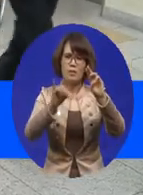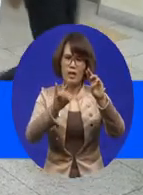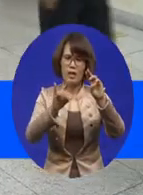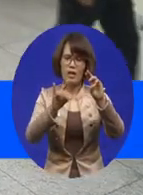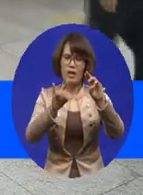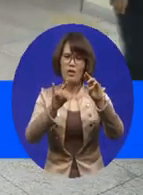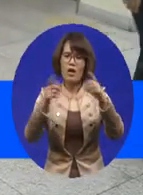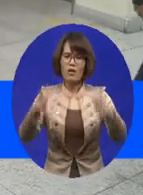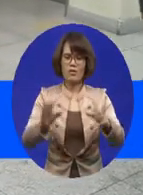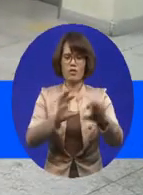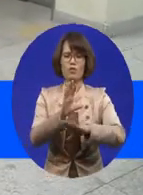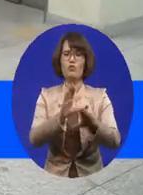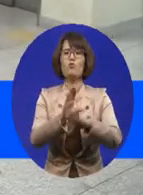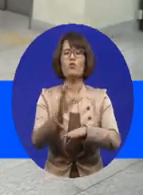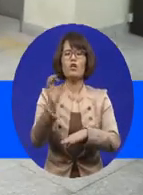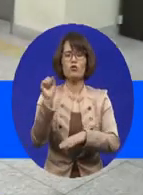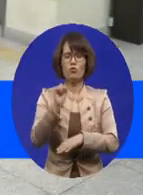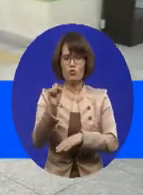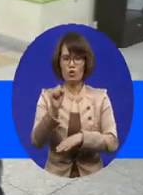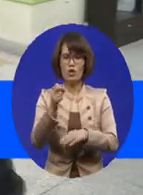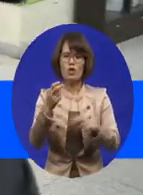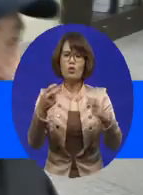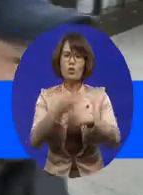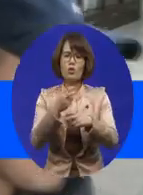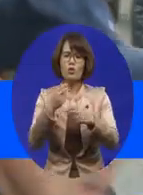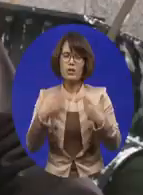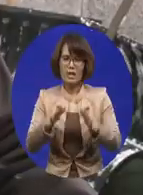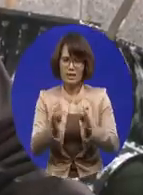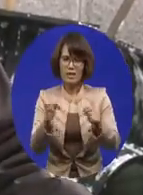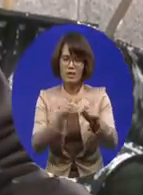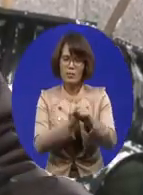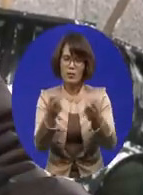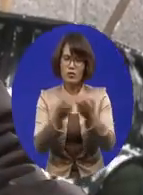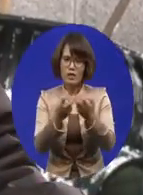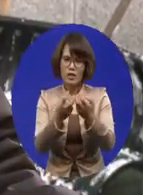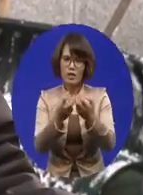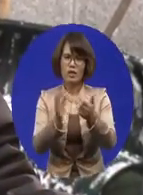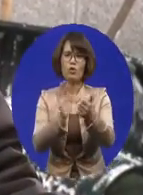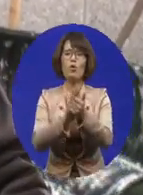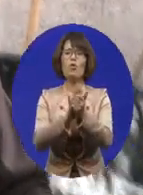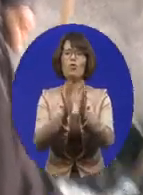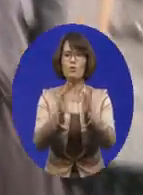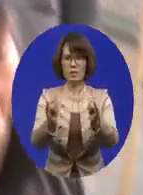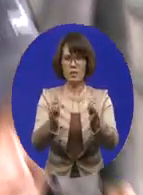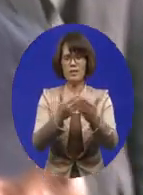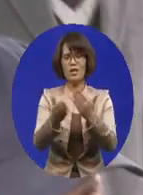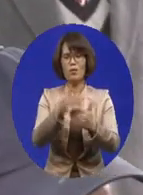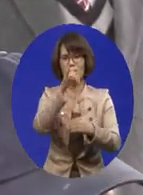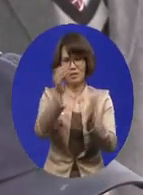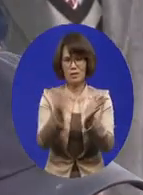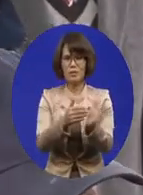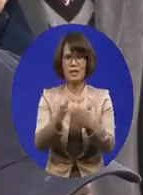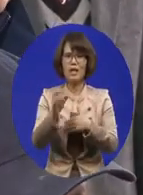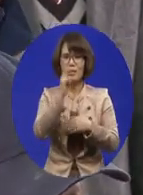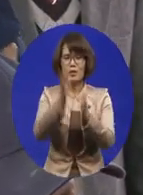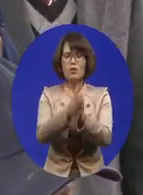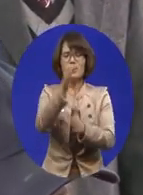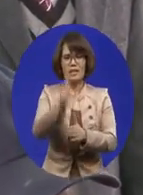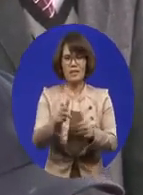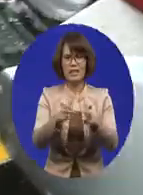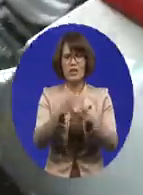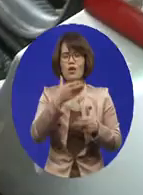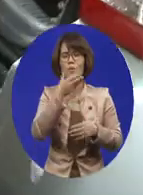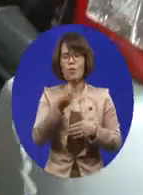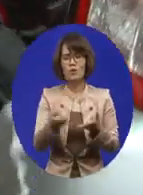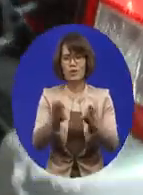총 30대가 관내에서 운행하고 있는 교통약자 특별교통수단의 승하차 도우미 체험에 나섰습니다. 김학규